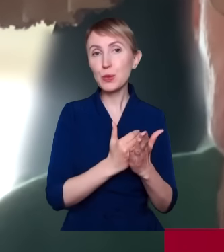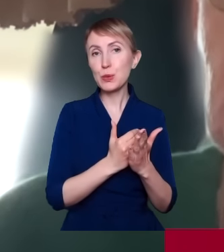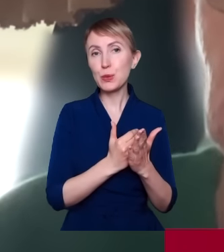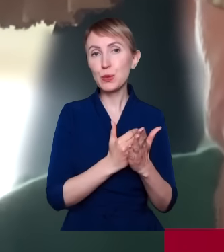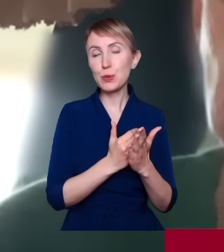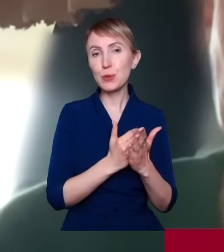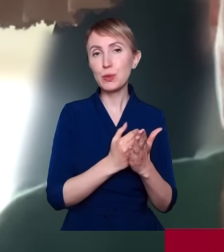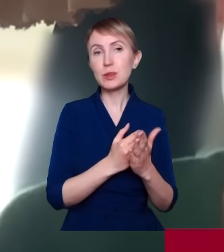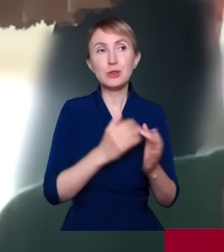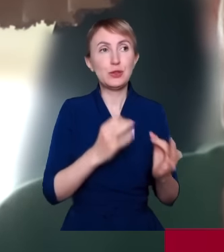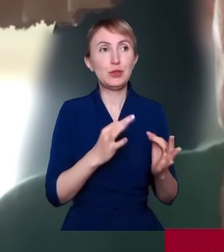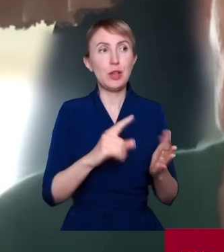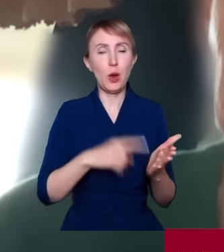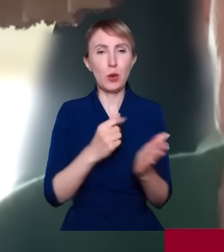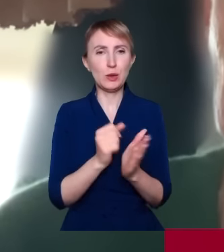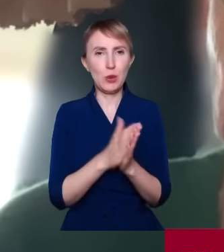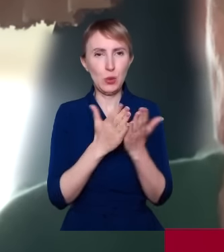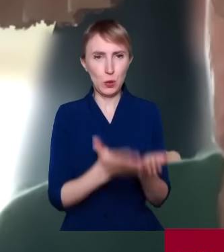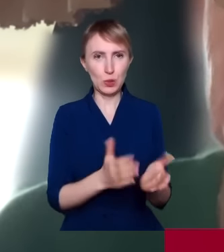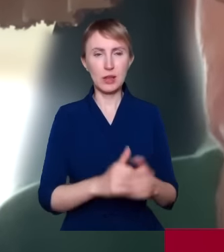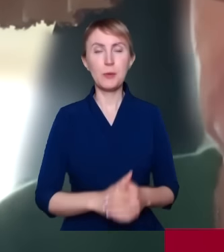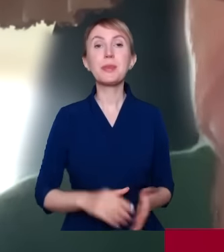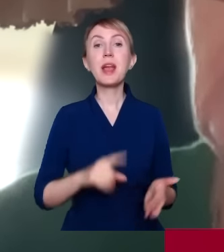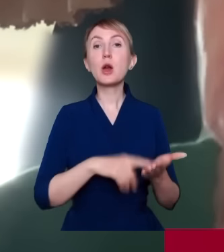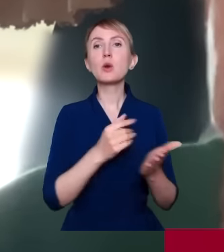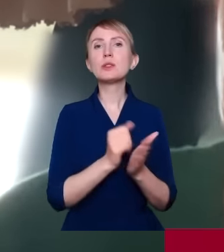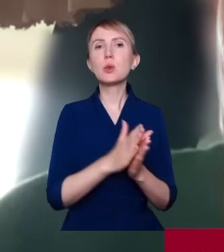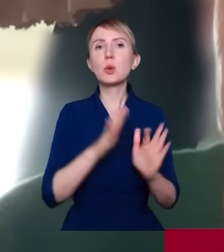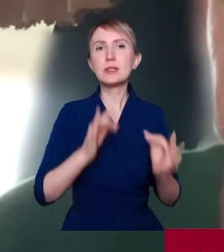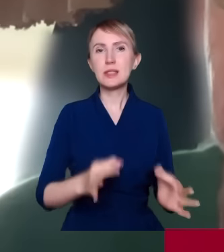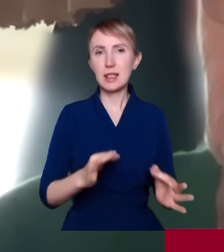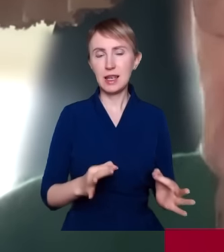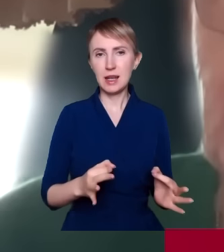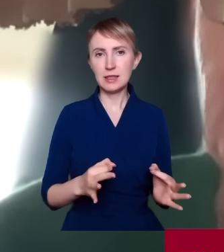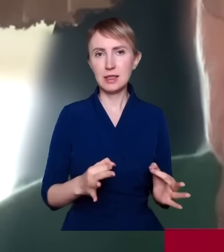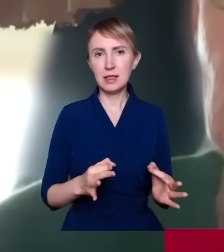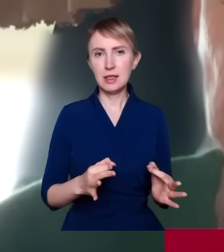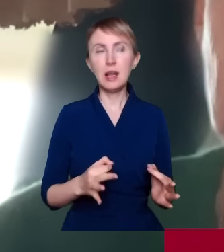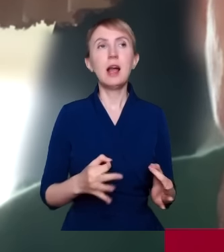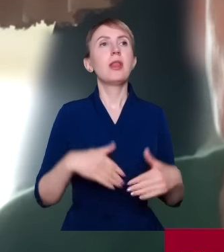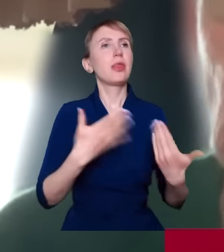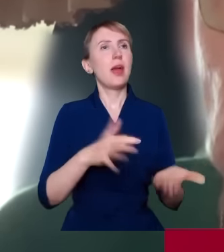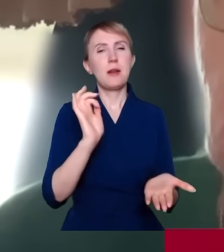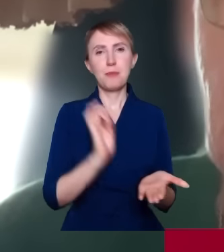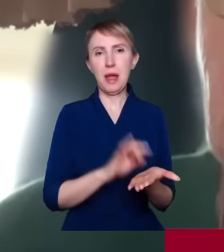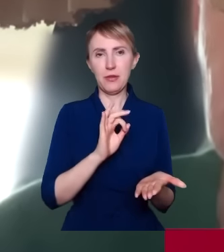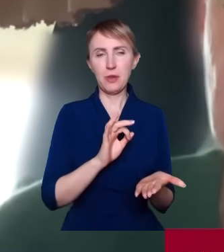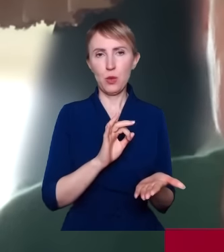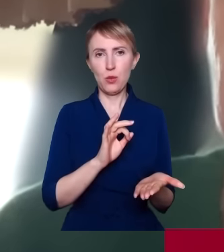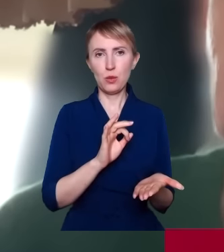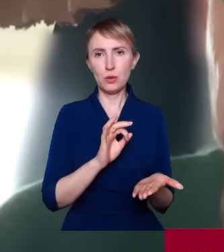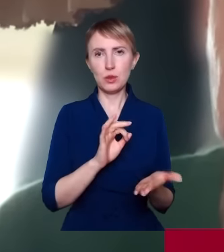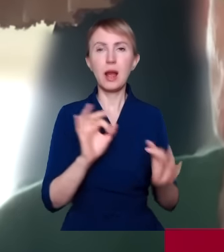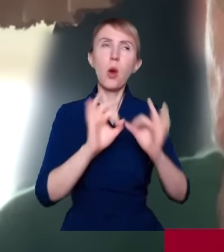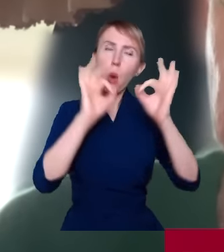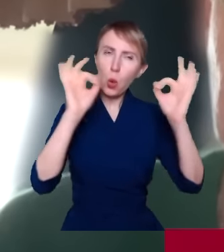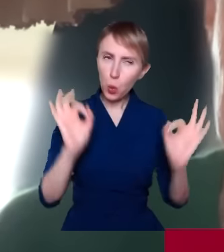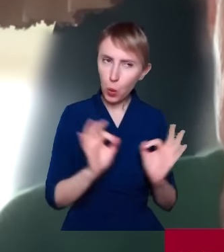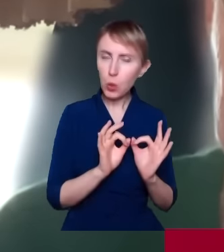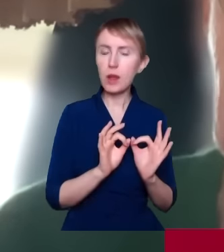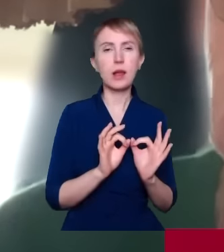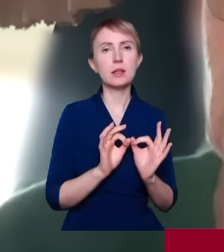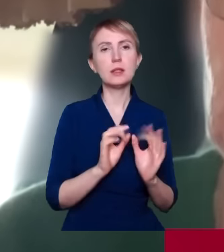dzisiaj konstytucją. Przecież konstytucja nasza obecna daje gwarancje, aczkolwiek ogólne,